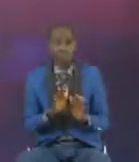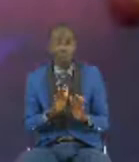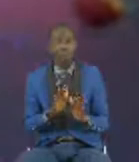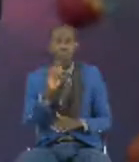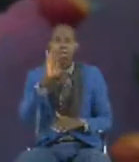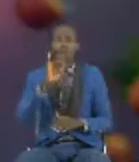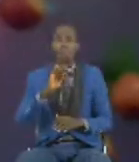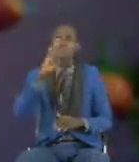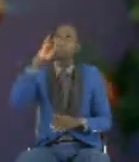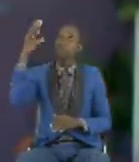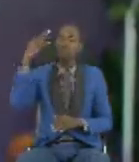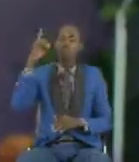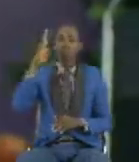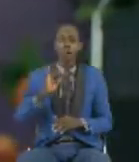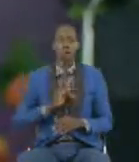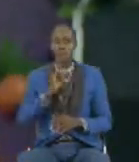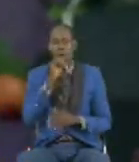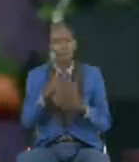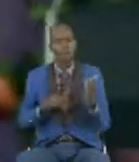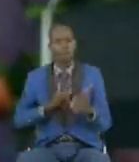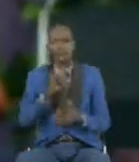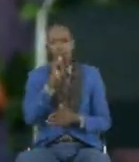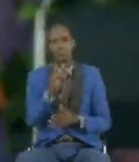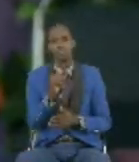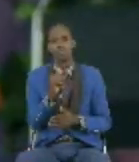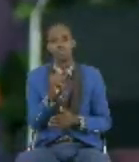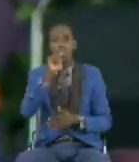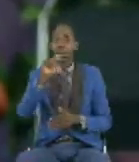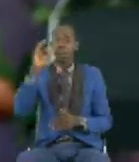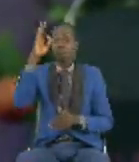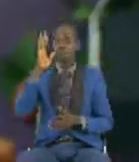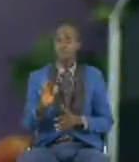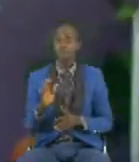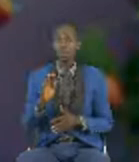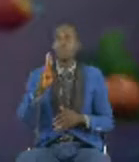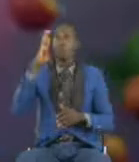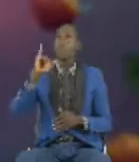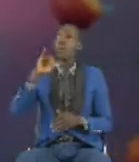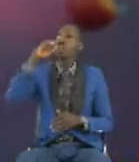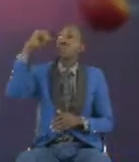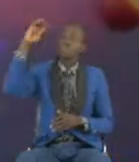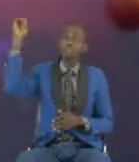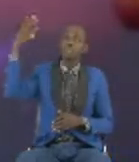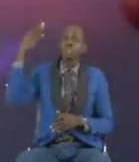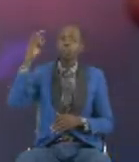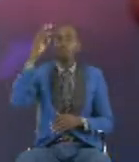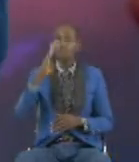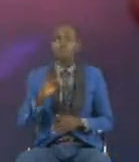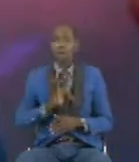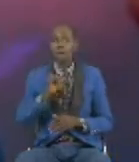Dieu, je suis ce que je suis. Un prédicateur, par la grâce de Dieu, je suis ce que je